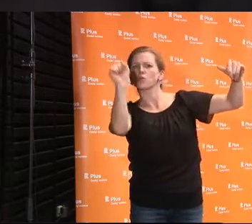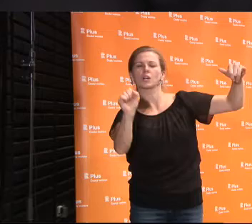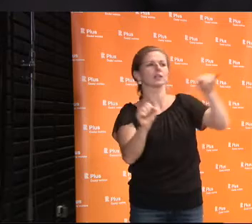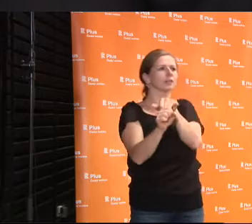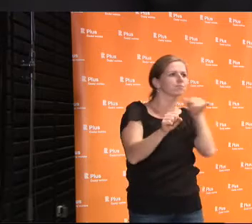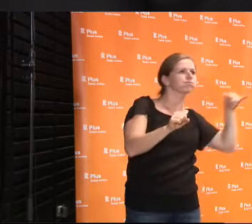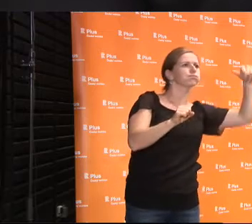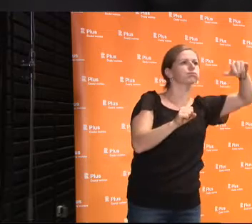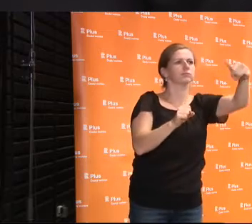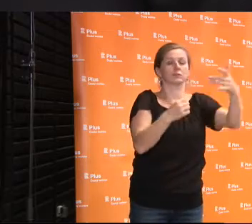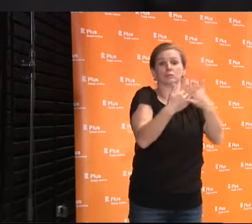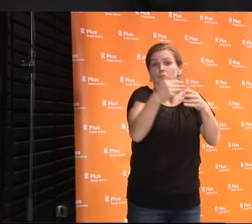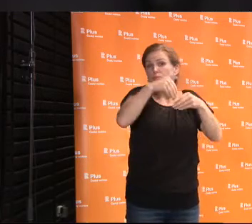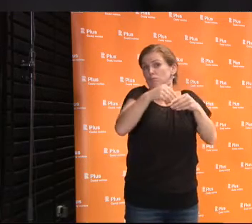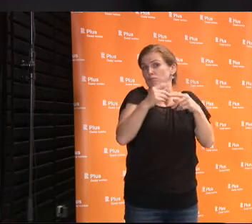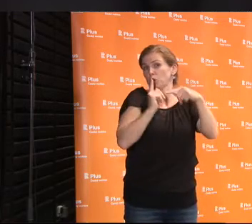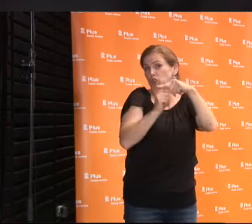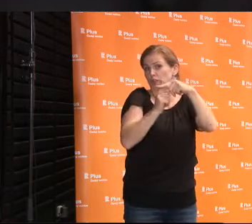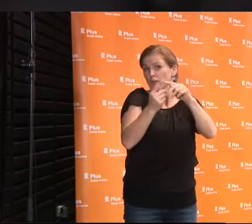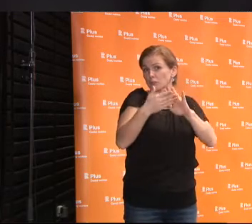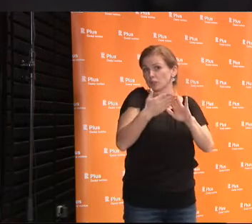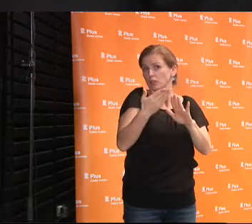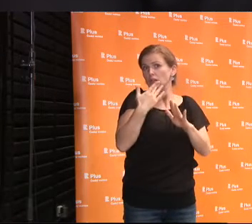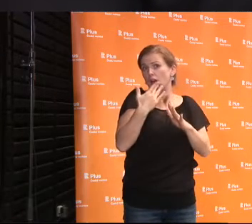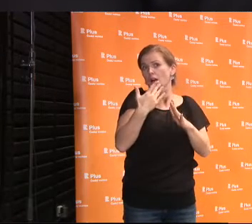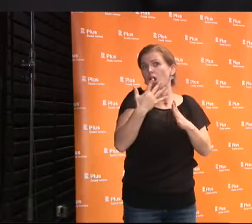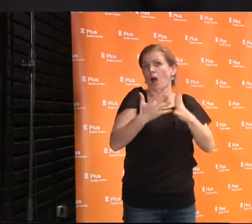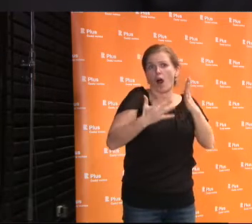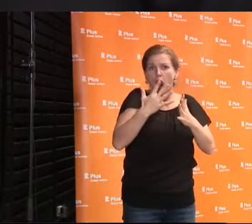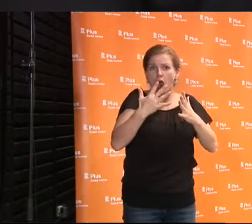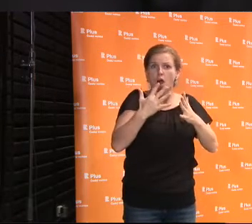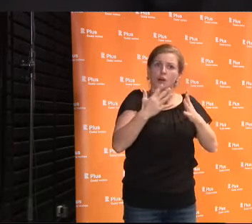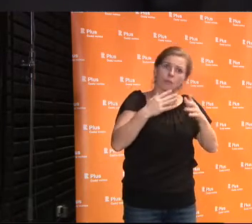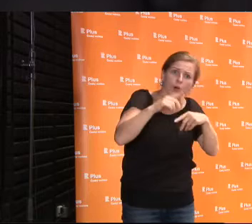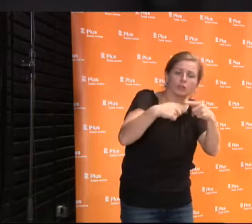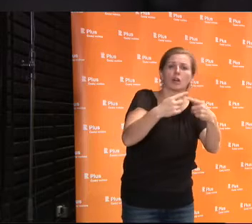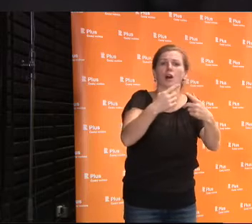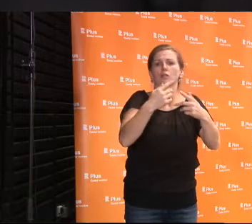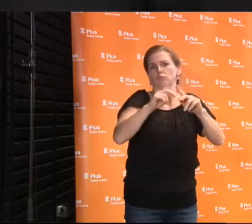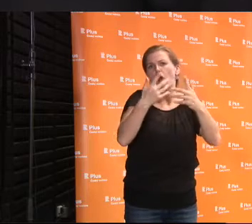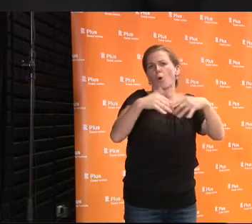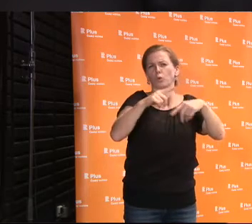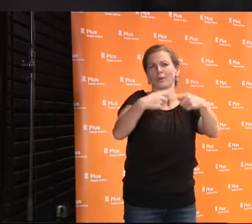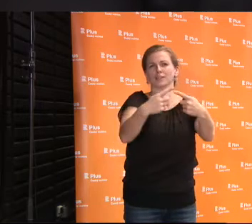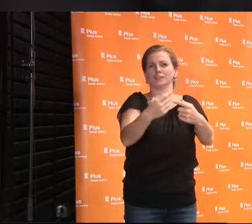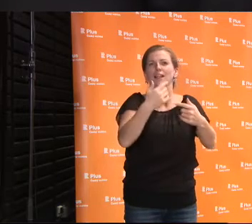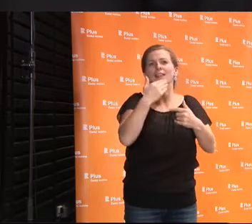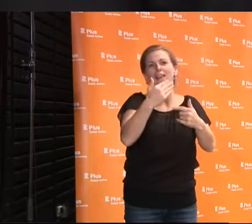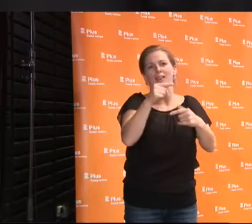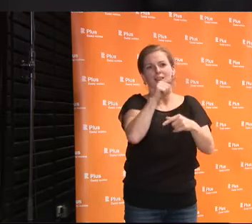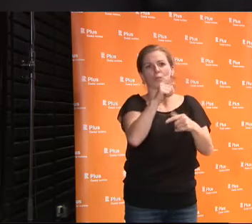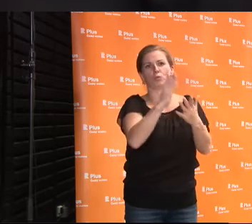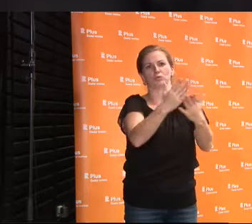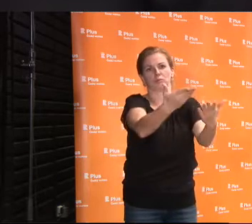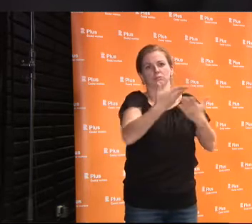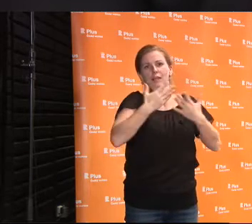příklady, které vlastně využíváme i pro vlastně nějakou naši záchranu. A pak ještě jenom poslední, ano, že bych chtěla